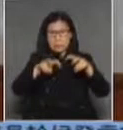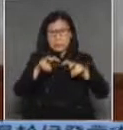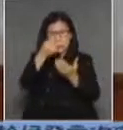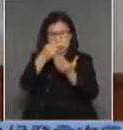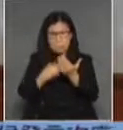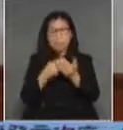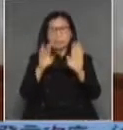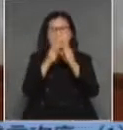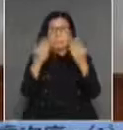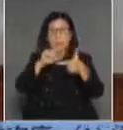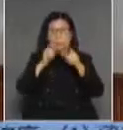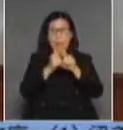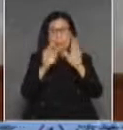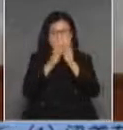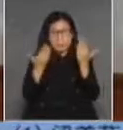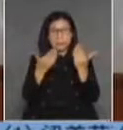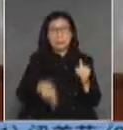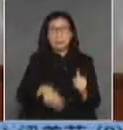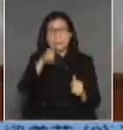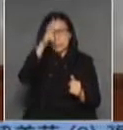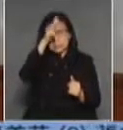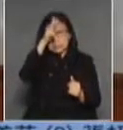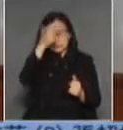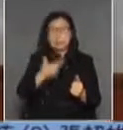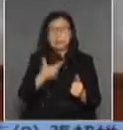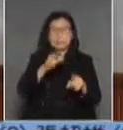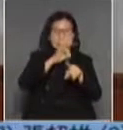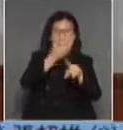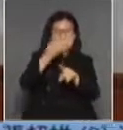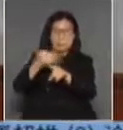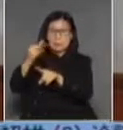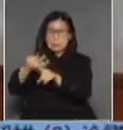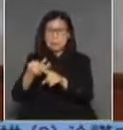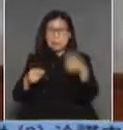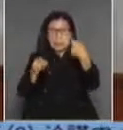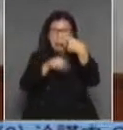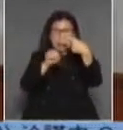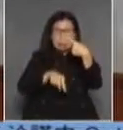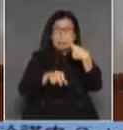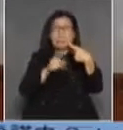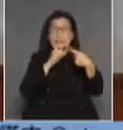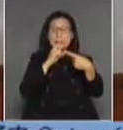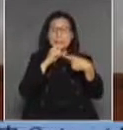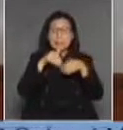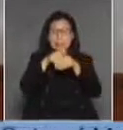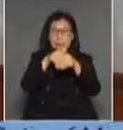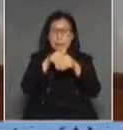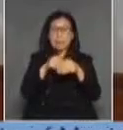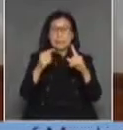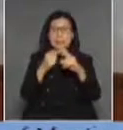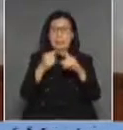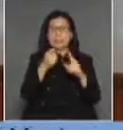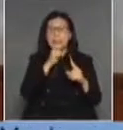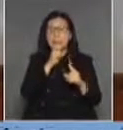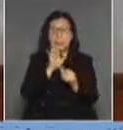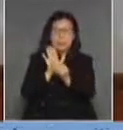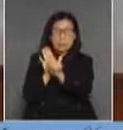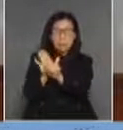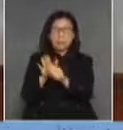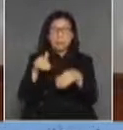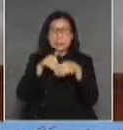來，當局每季都接獲超過1000宗的免遣返申請